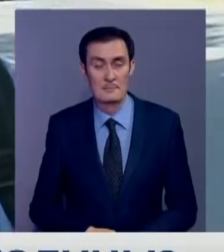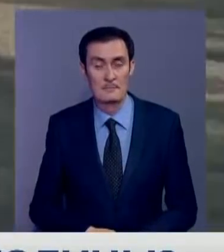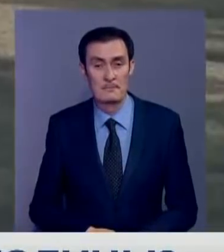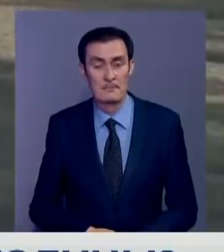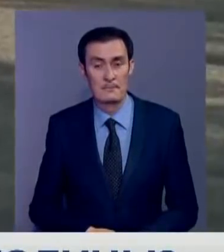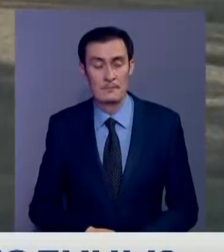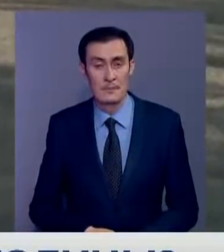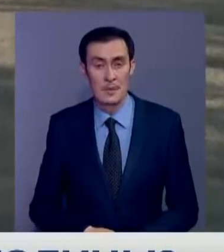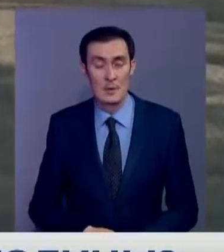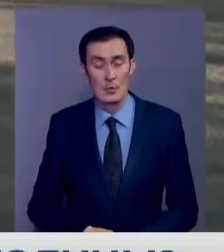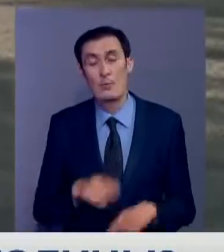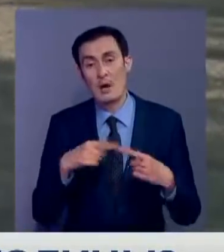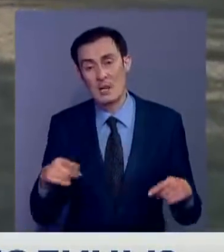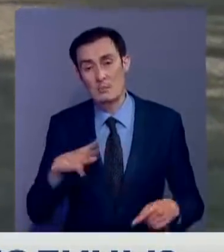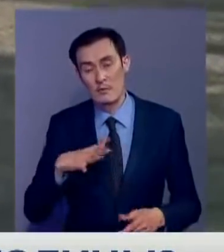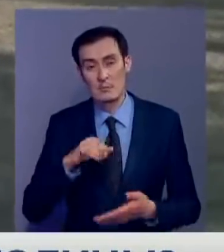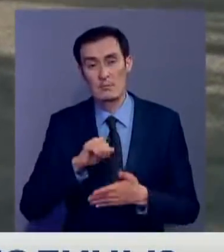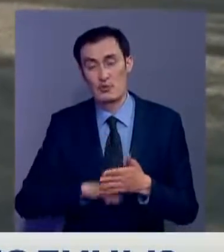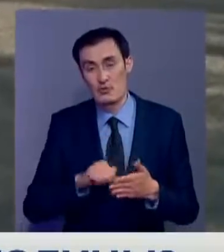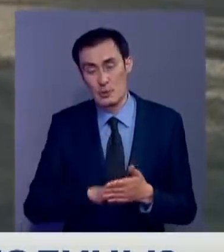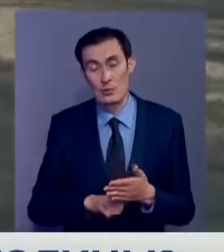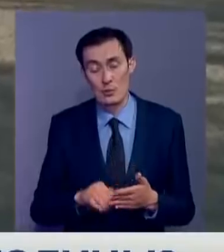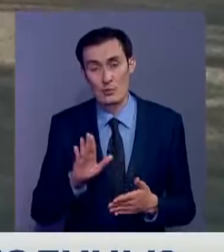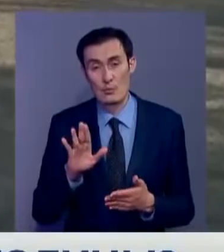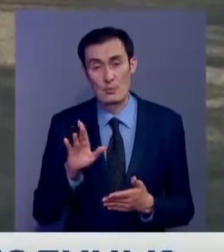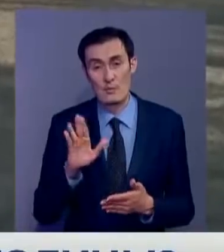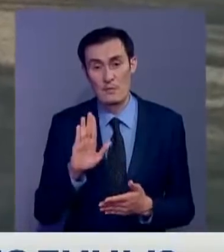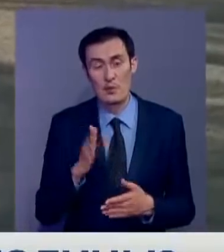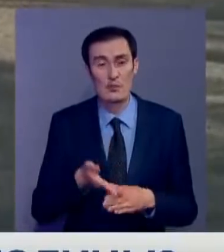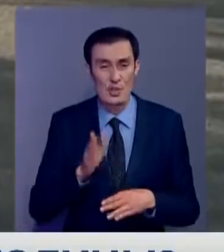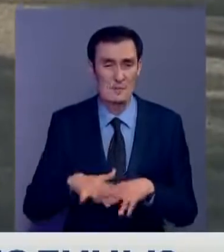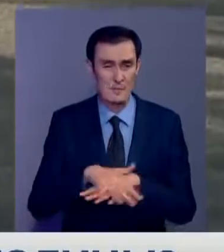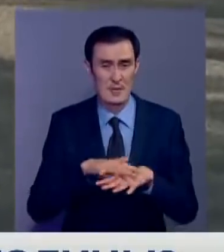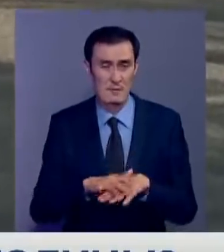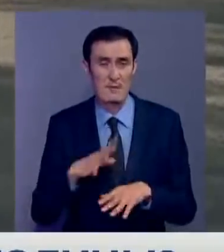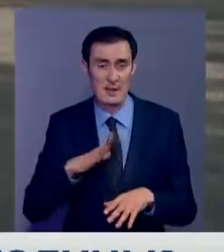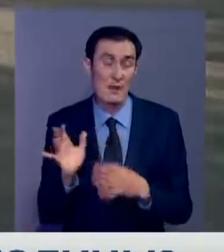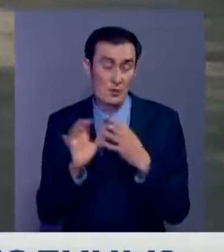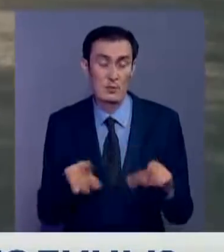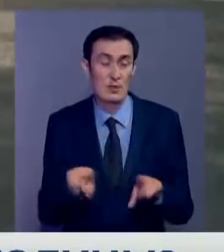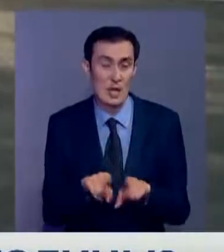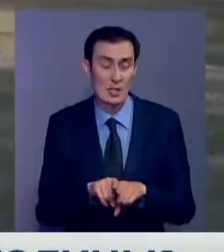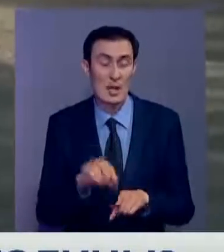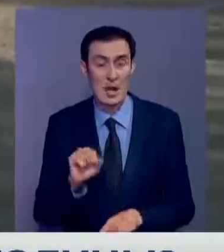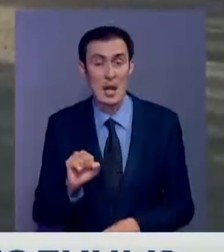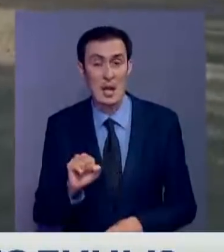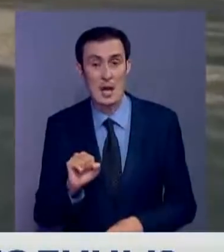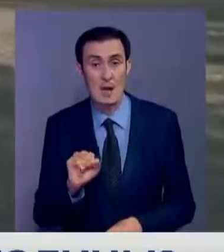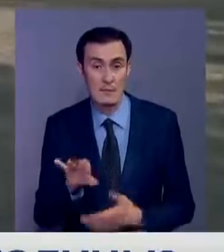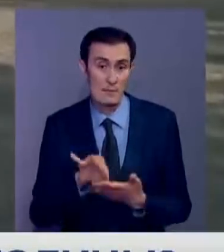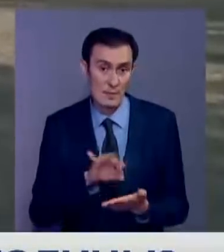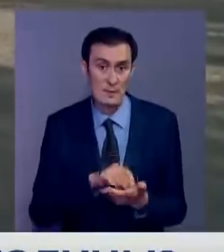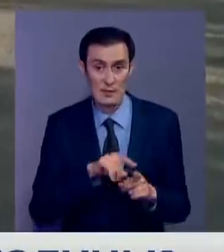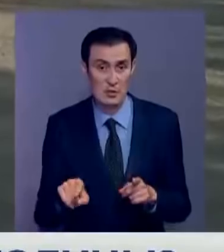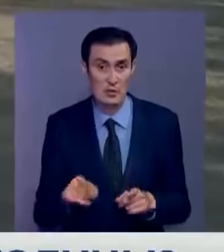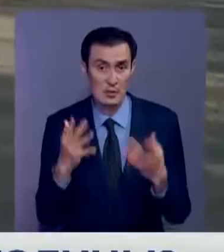пока. Ну, по-разному бывает, по-разному. Но, в принципе, в час пик, как и в автобусе, может быть, очередь. А, в принципе, в